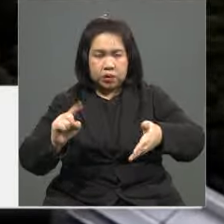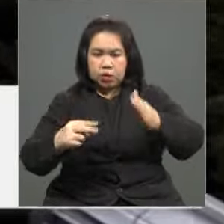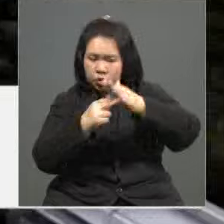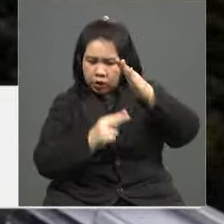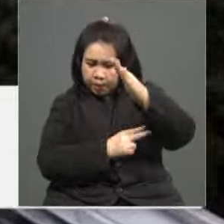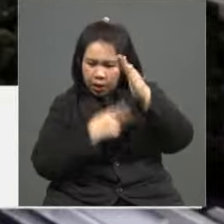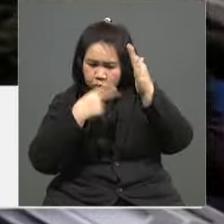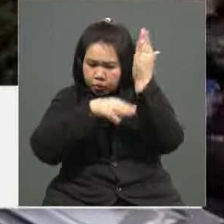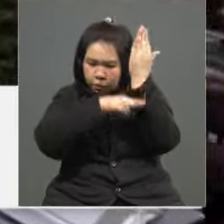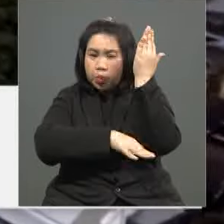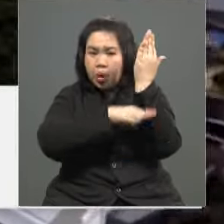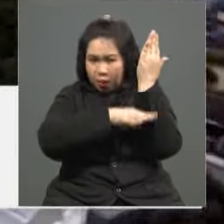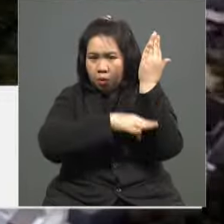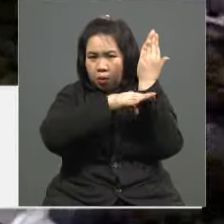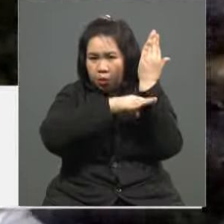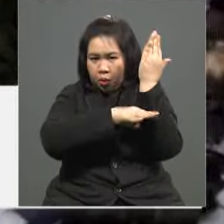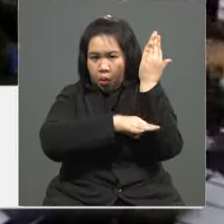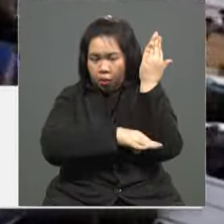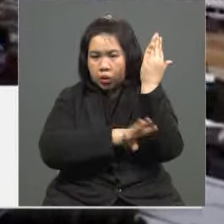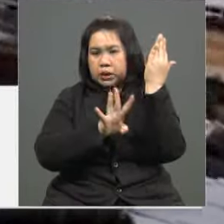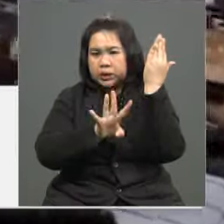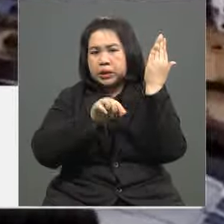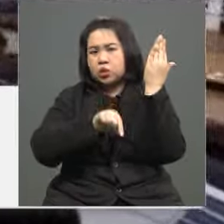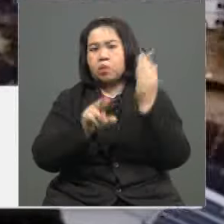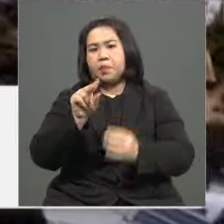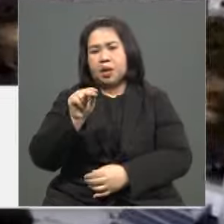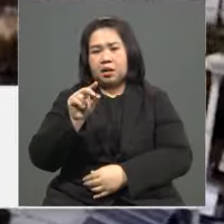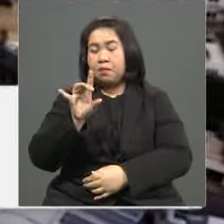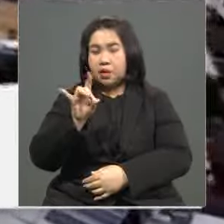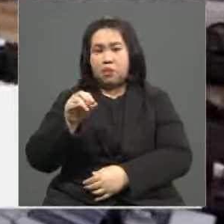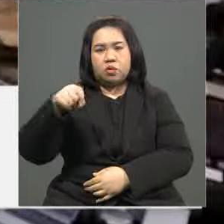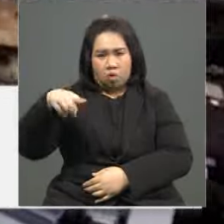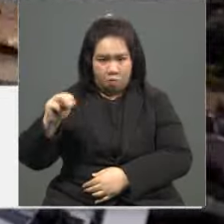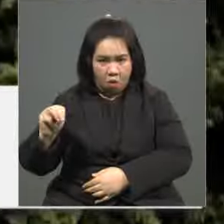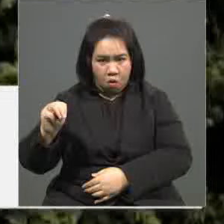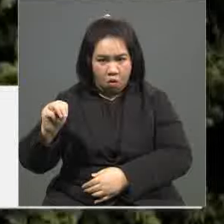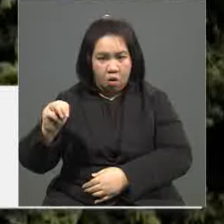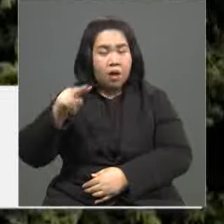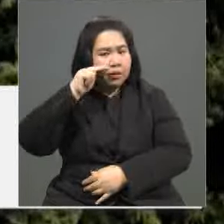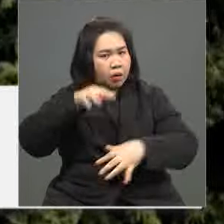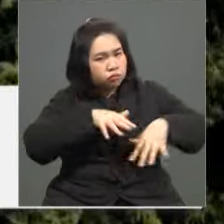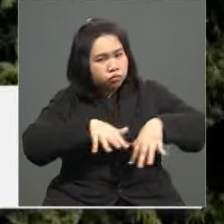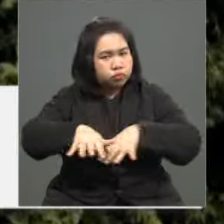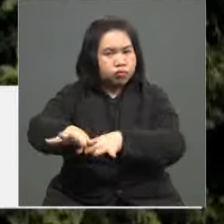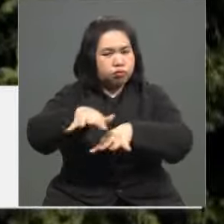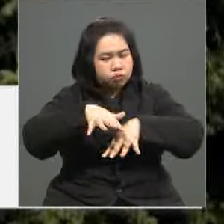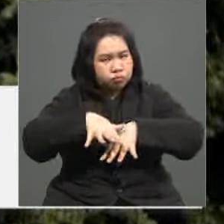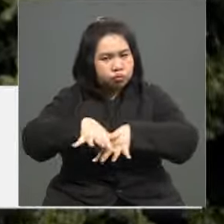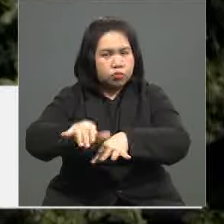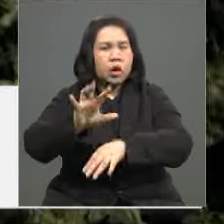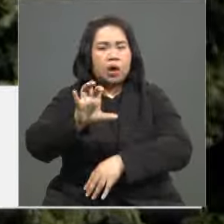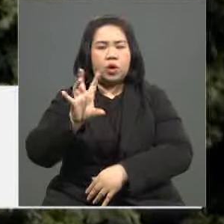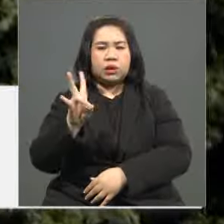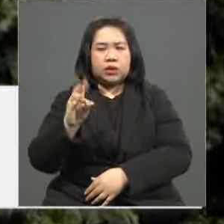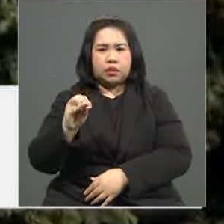ลงอย่างต่อเนื่องตอนนี้ก็อยู่ที่ประมาณ 4.80ซมและปริมาณน้ำไหลลดลง 570ลูกบาเมตต่อ